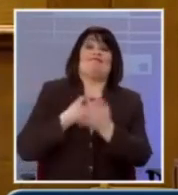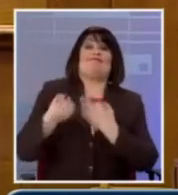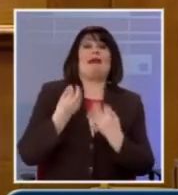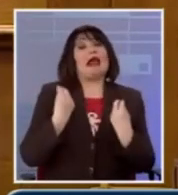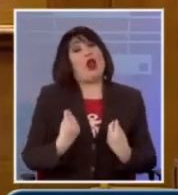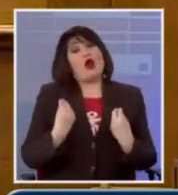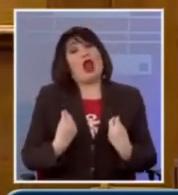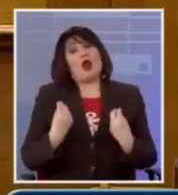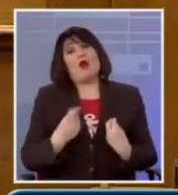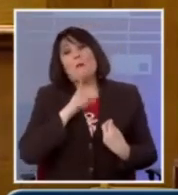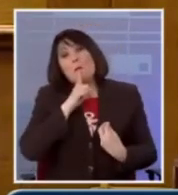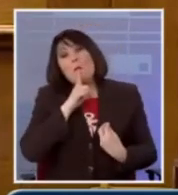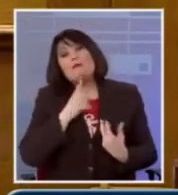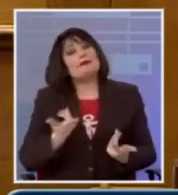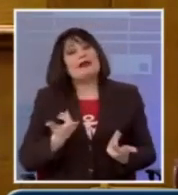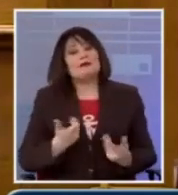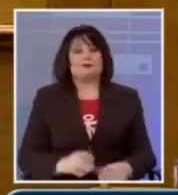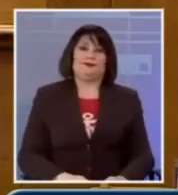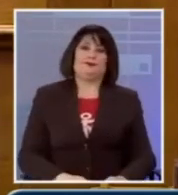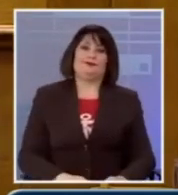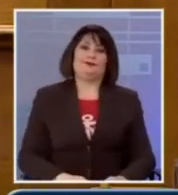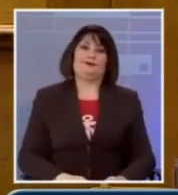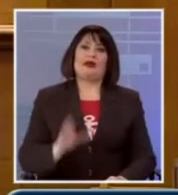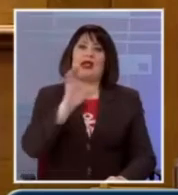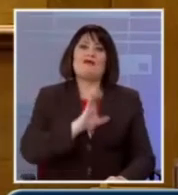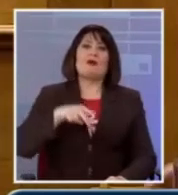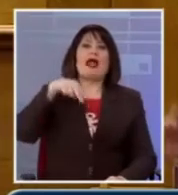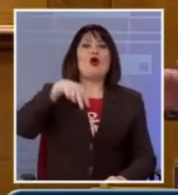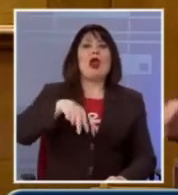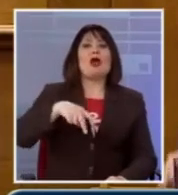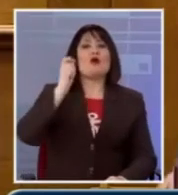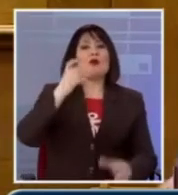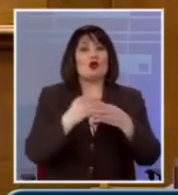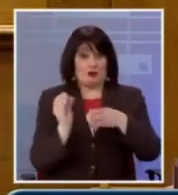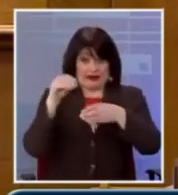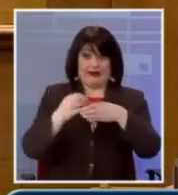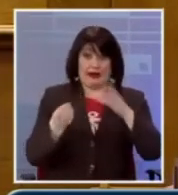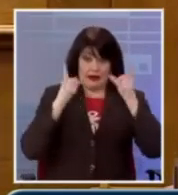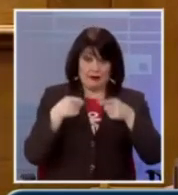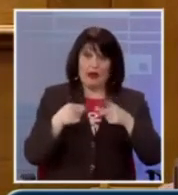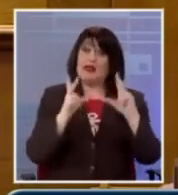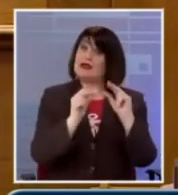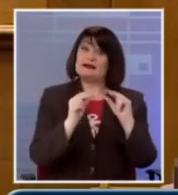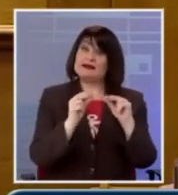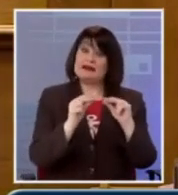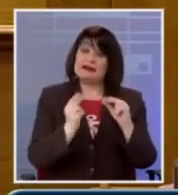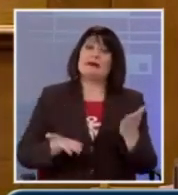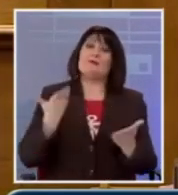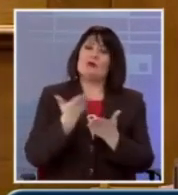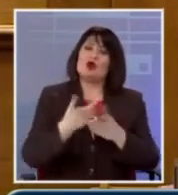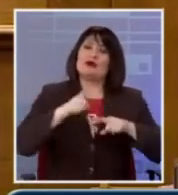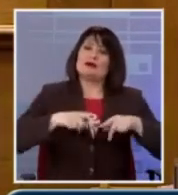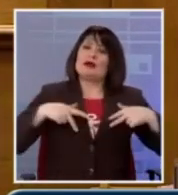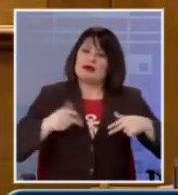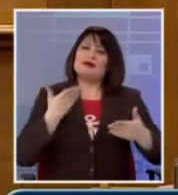παιδί? Θα συζητήσει το Ευρωπαϊκό Λαϊκό Κόμμα, στο οποίο συμμετέχετε, την πρόταση της ελληνικής